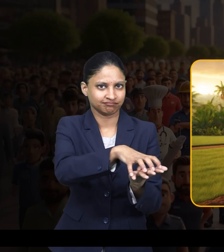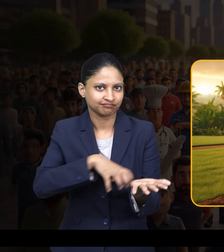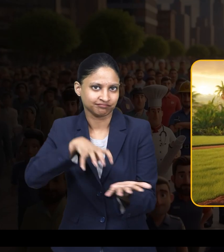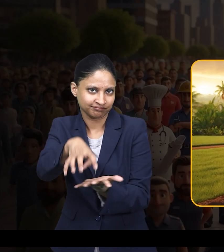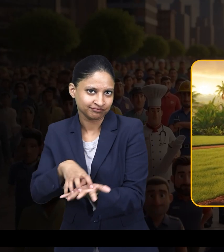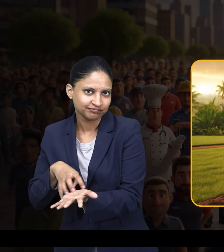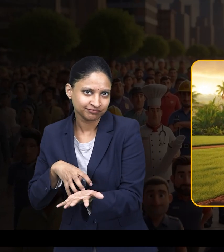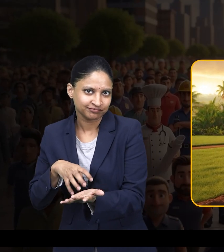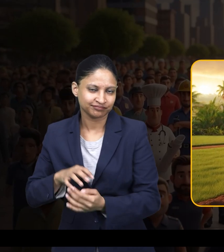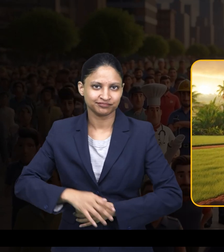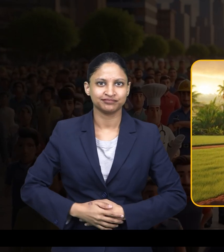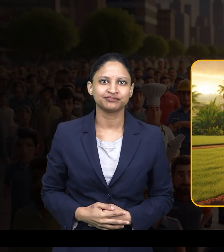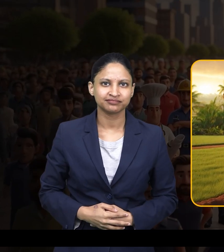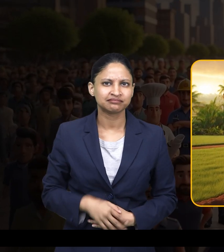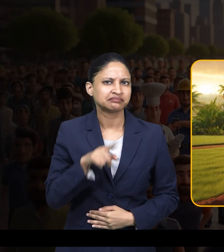नांगर.